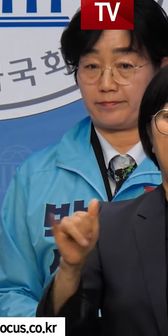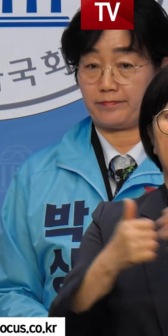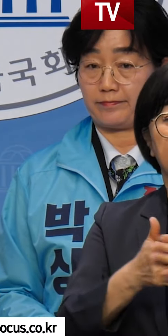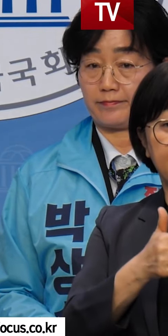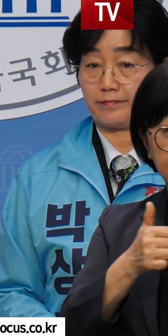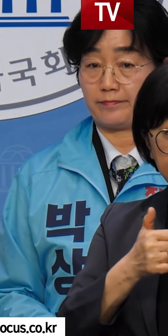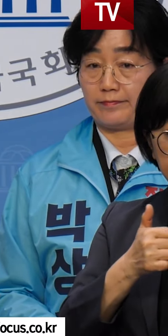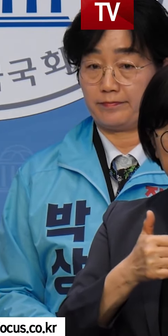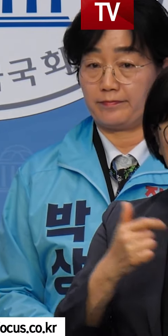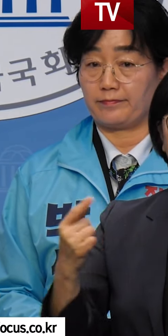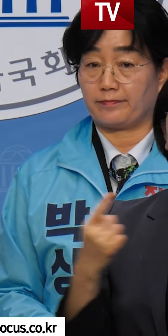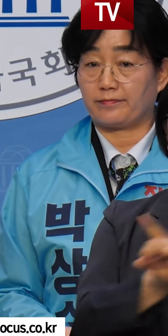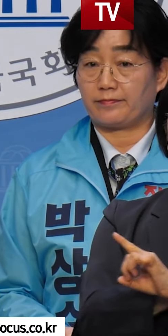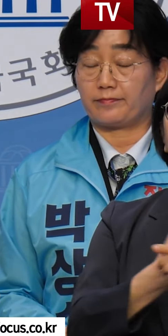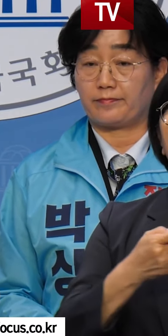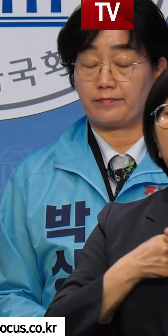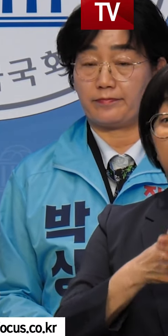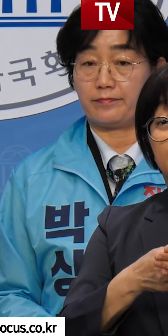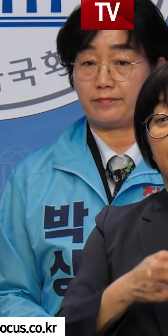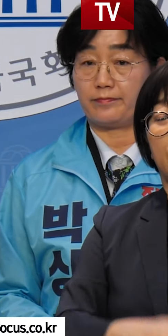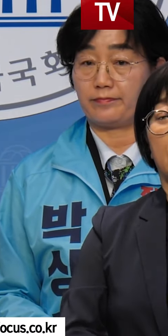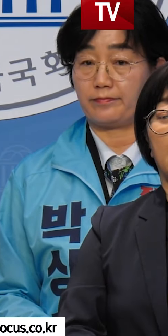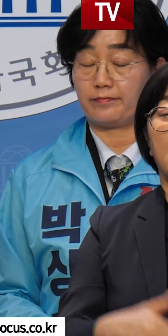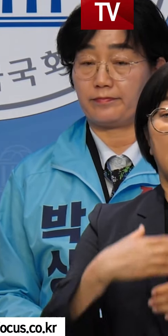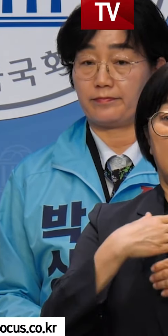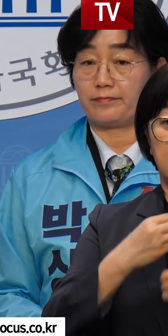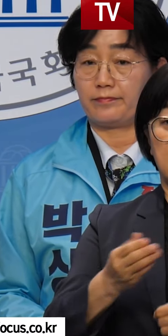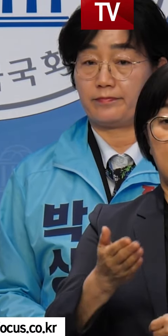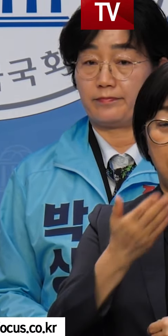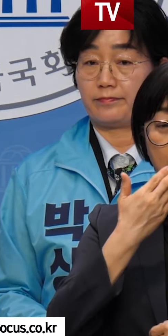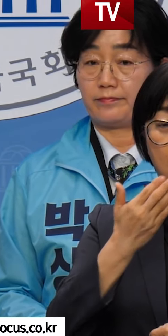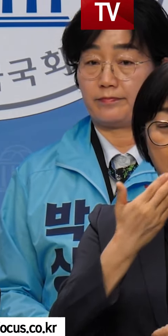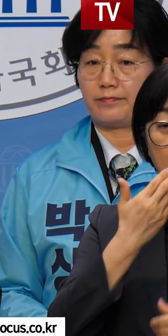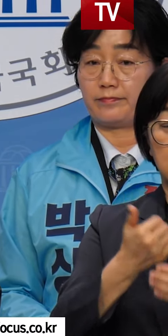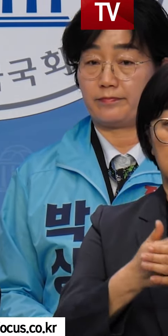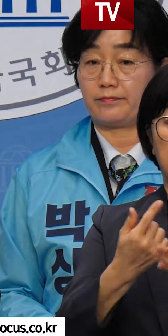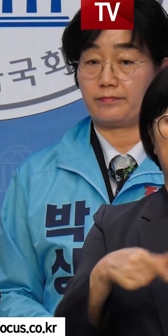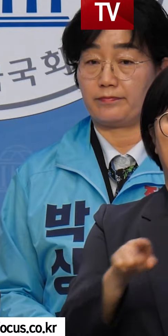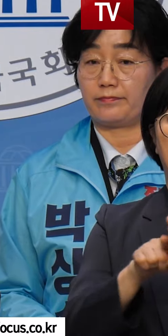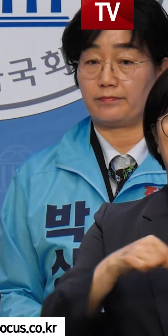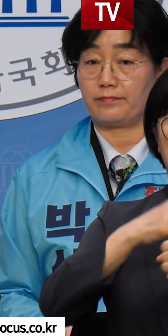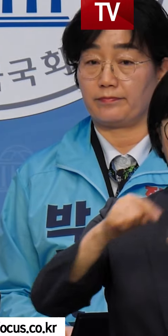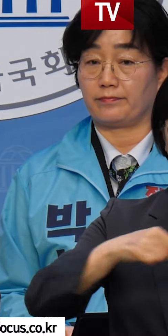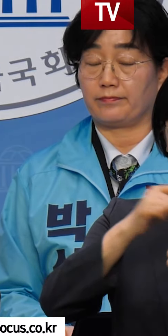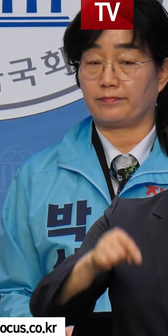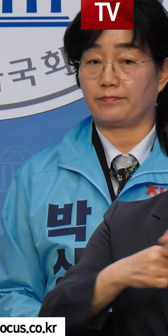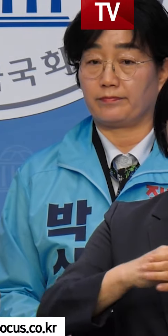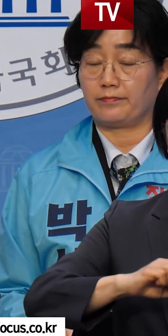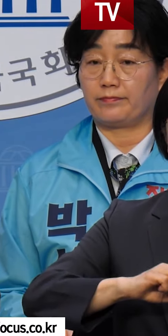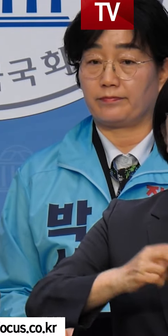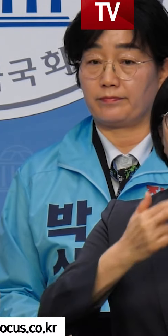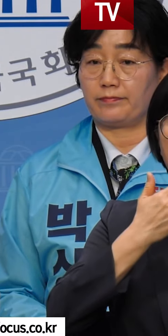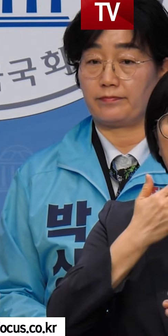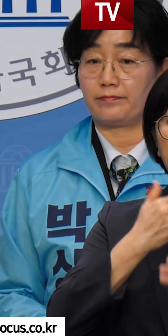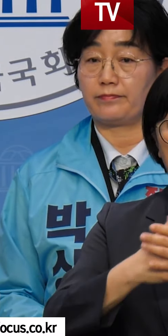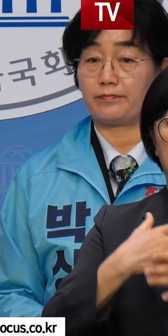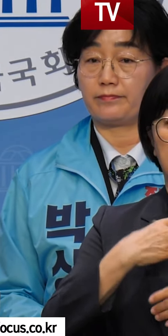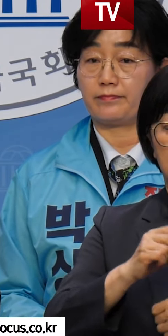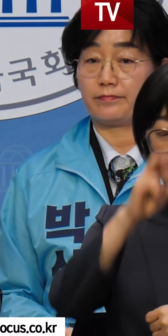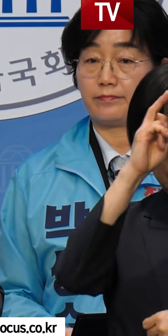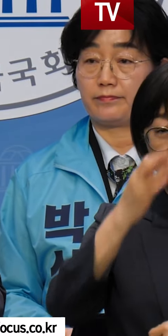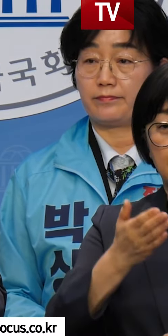상의해 개선을 추진해 나가고 안전한 먹거리를 위한 방사능 안전급식이 실현될 수 있도록